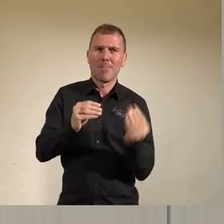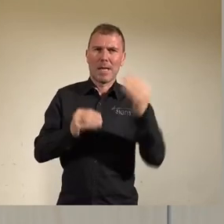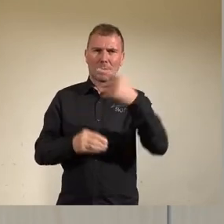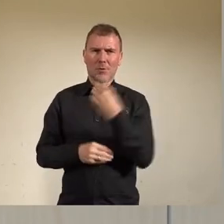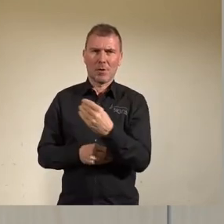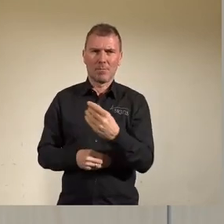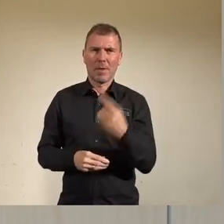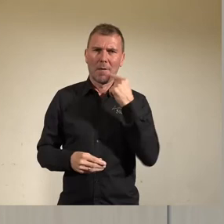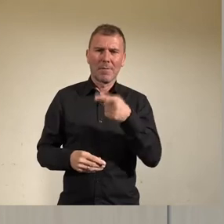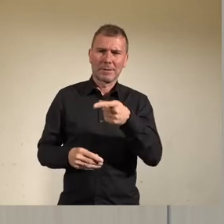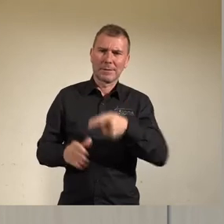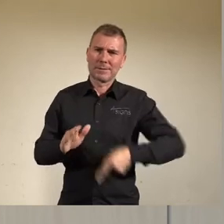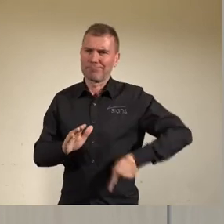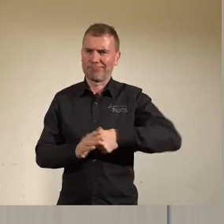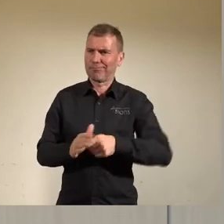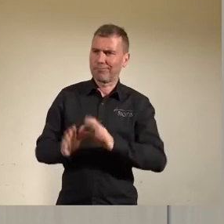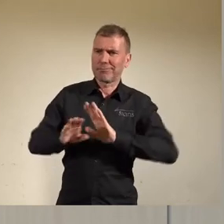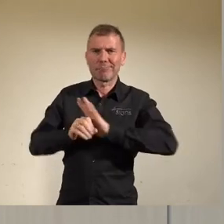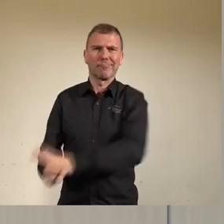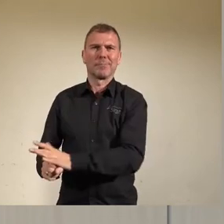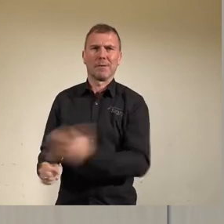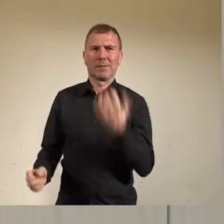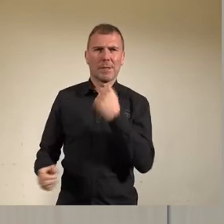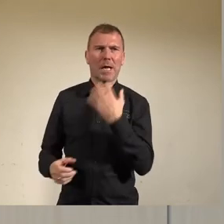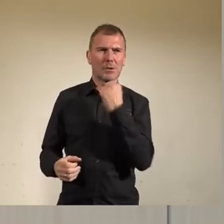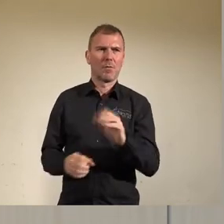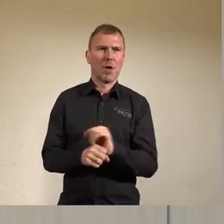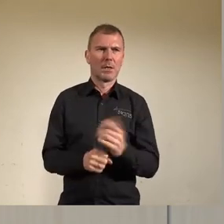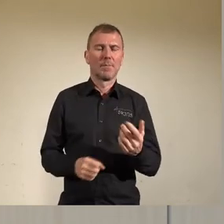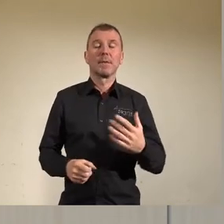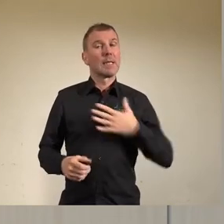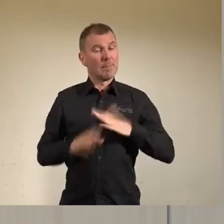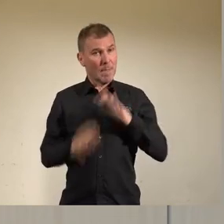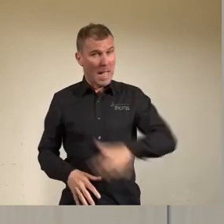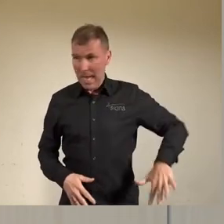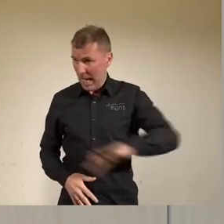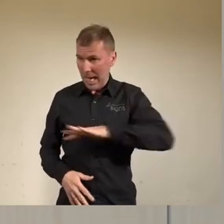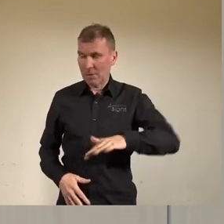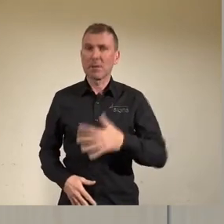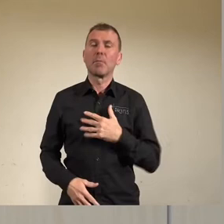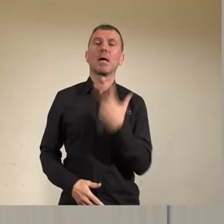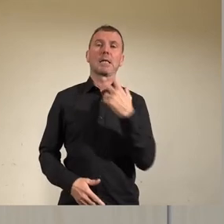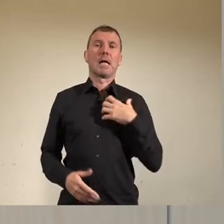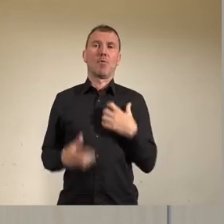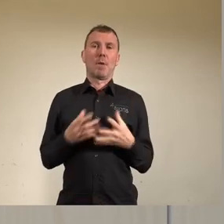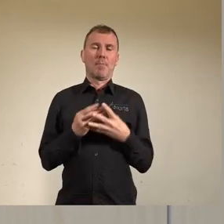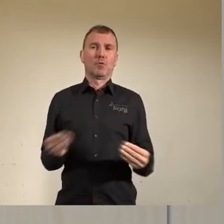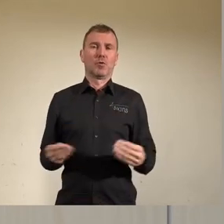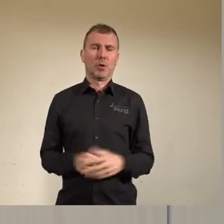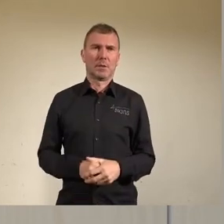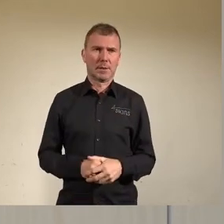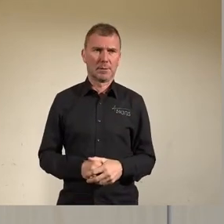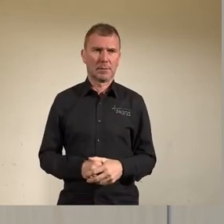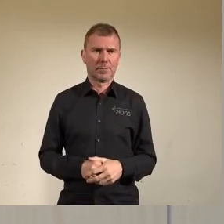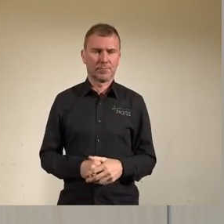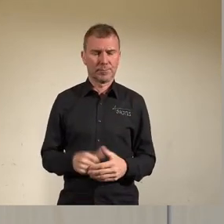dort mit Füßen treten und was sie dafür erreichen wollen. Wir hatten in diesem Haushalt im Übrigen 3 Probleme zu lösen, wie